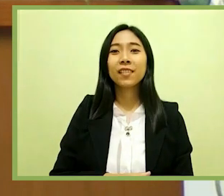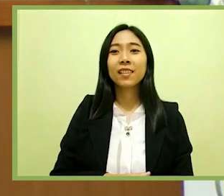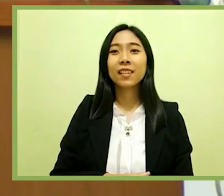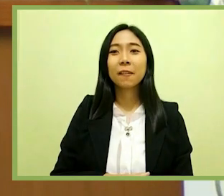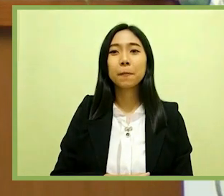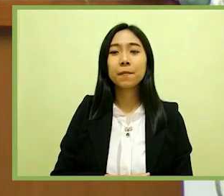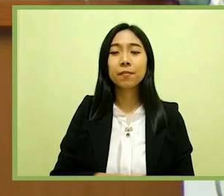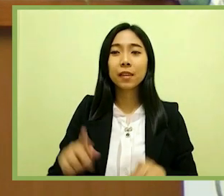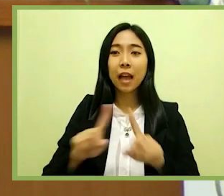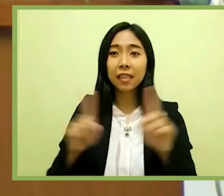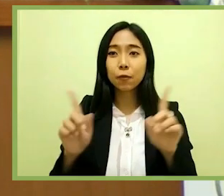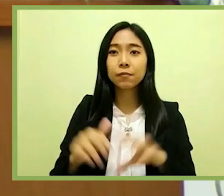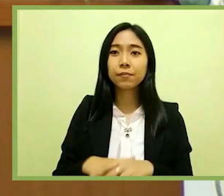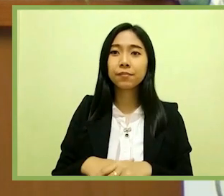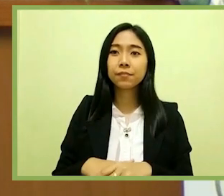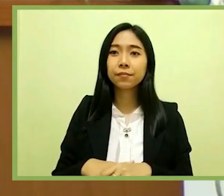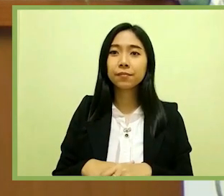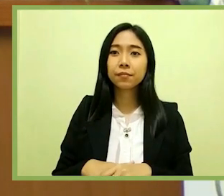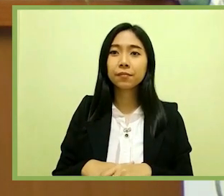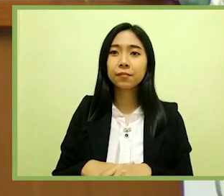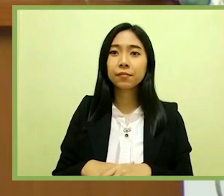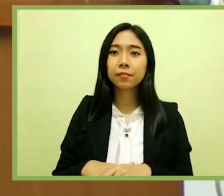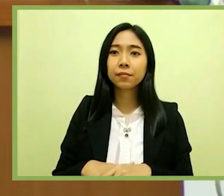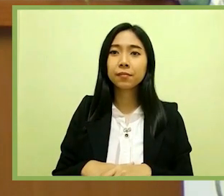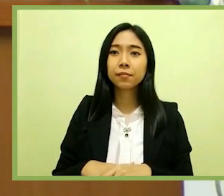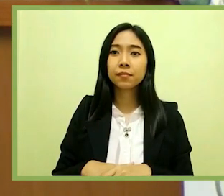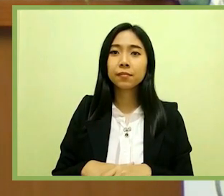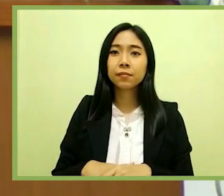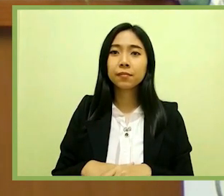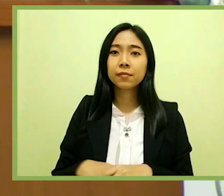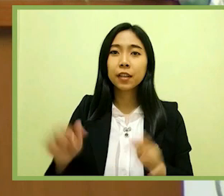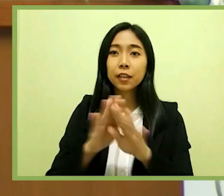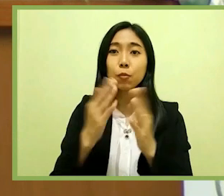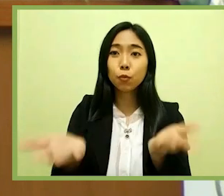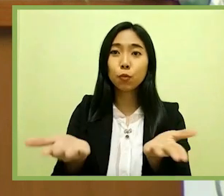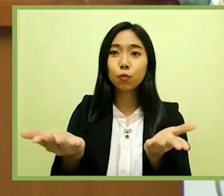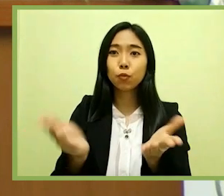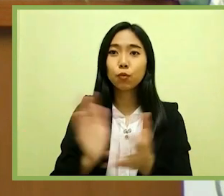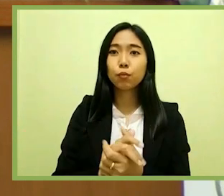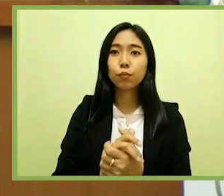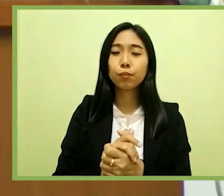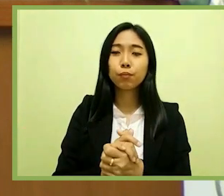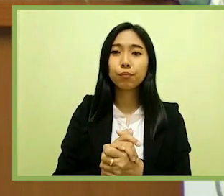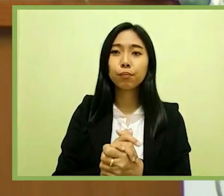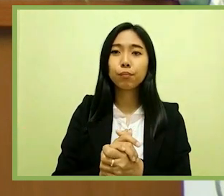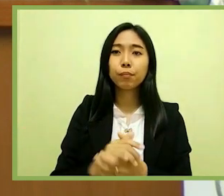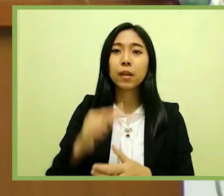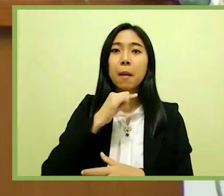yang misalnya dituliskan oleh Pendeta Yoas Adi Prasetya dalam bukunya Labirin Kehidupan II.